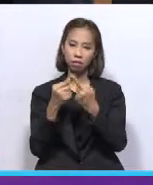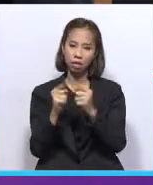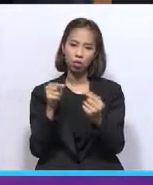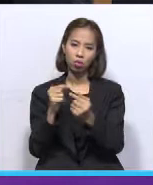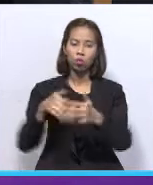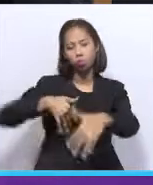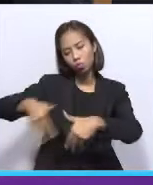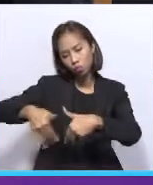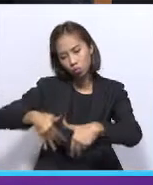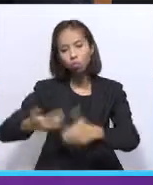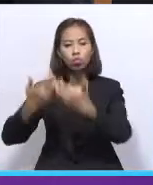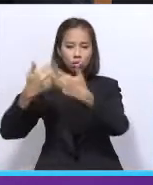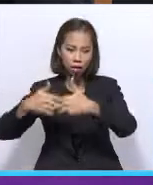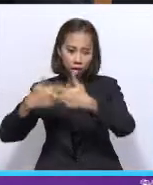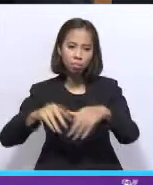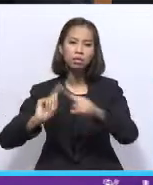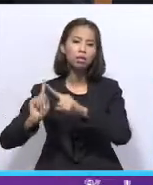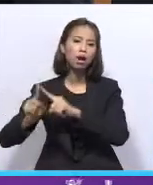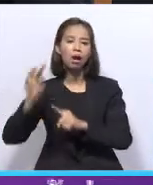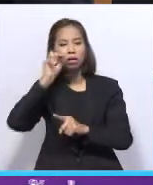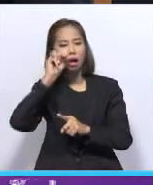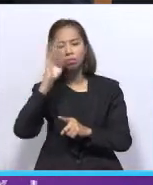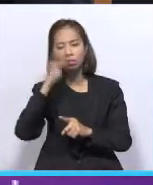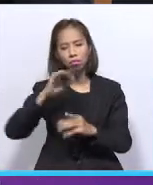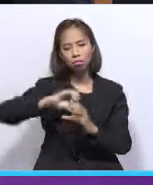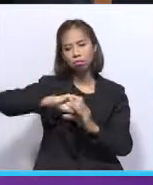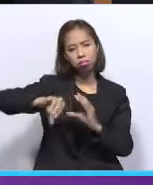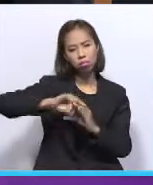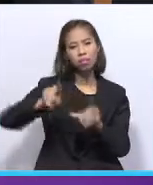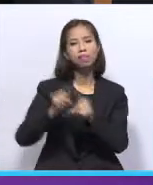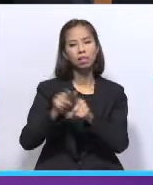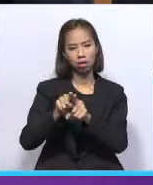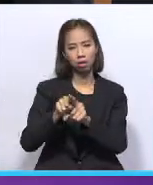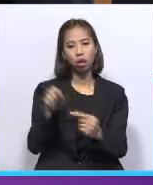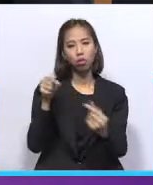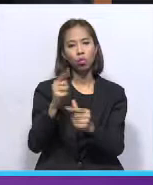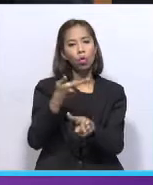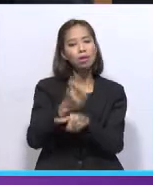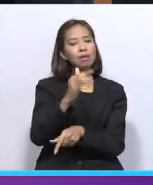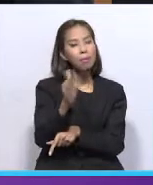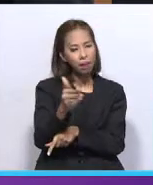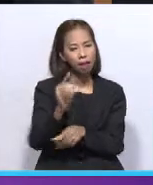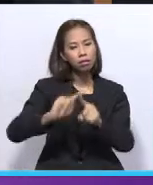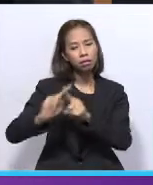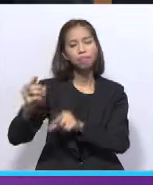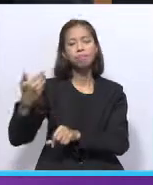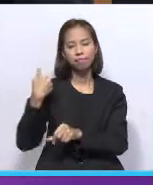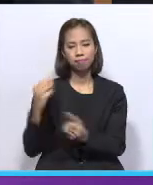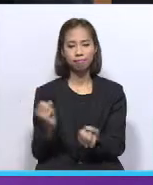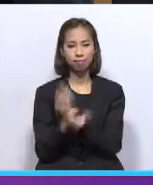ภาคชุมชนหรือภาคอุตสาหกรรมและอื่นๆแม้แต่ภาคประมงที่มีการเลี้ยงปลาในลำน้ำต่างๆเนี่ยก็จะมีในเรื่อง